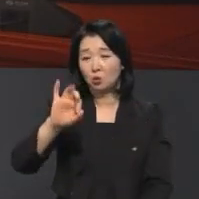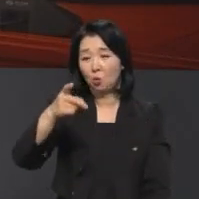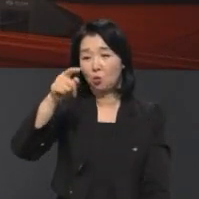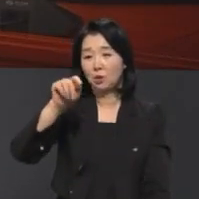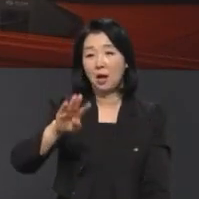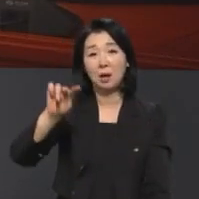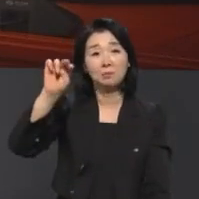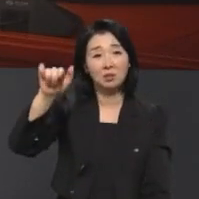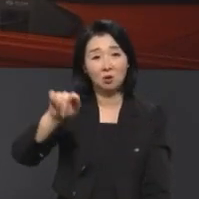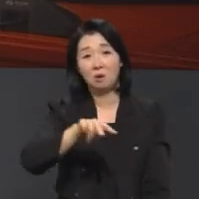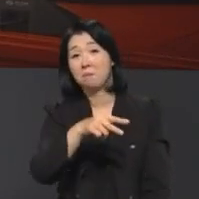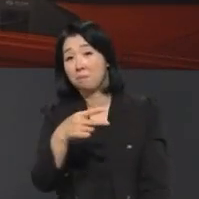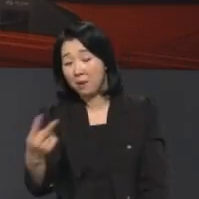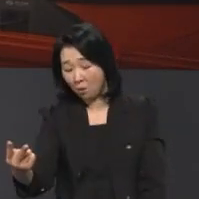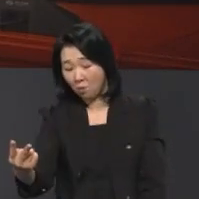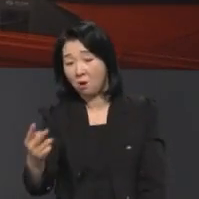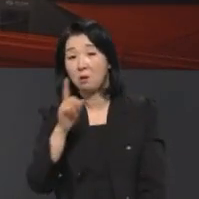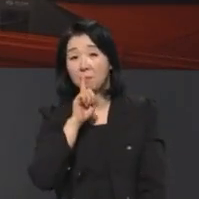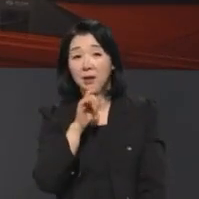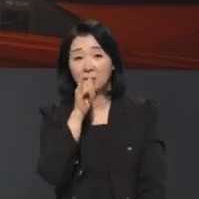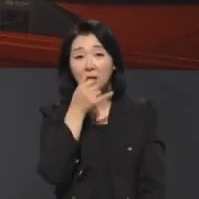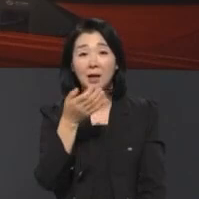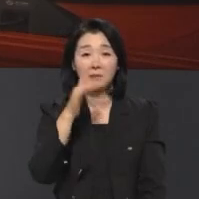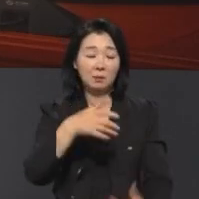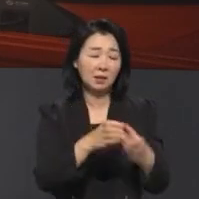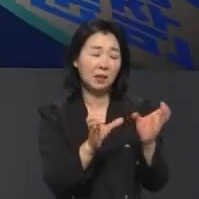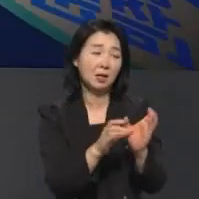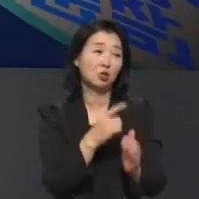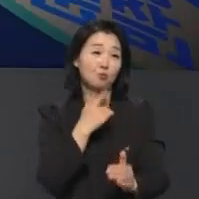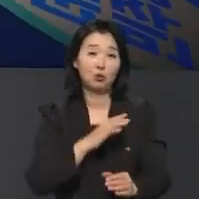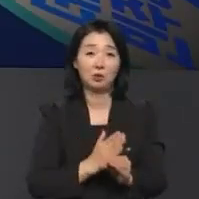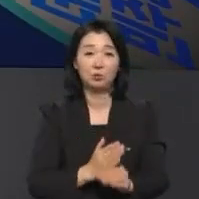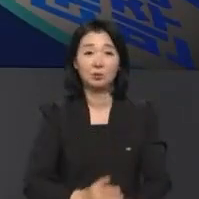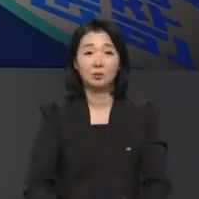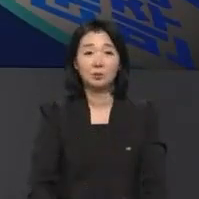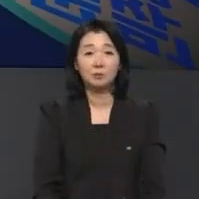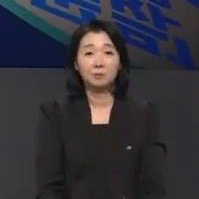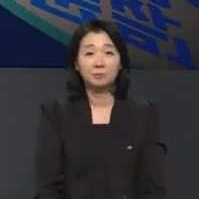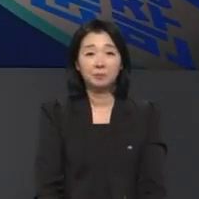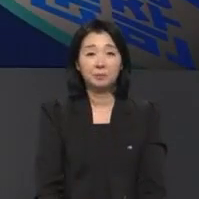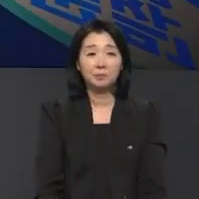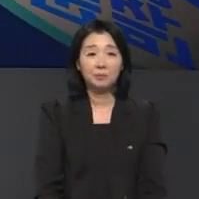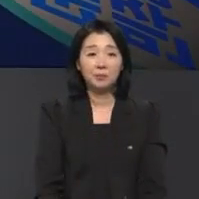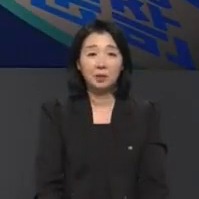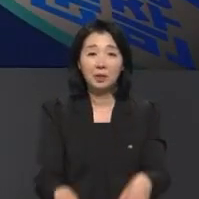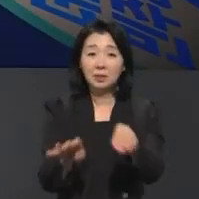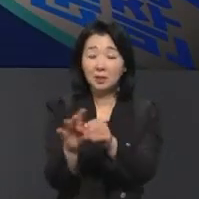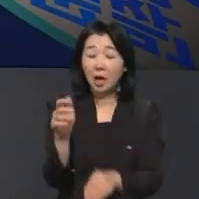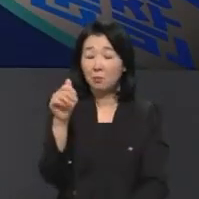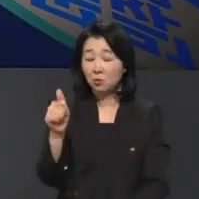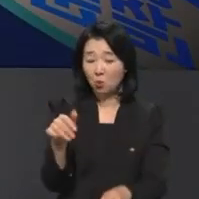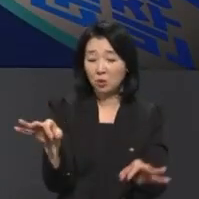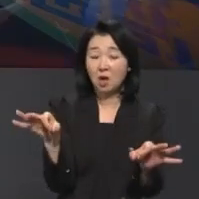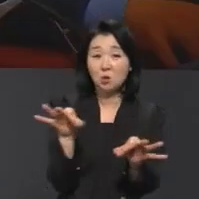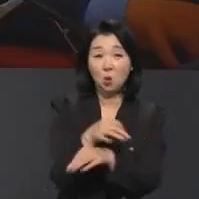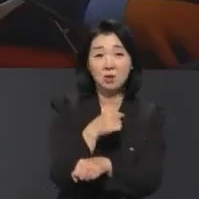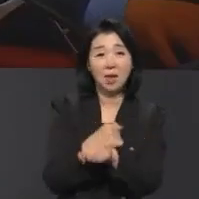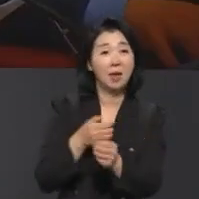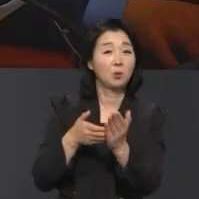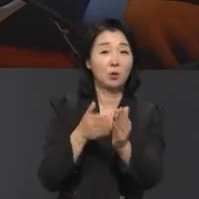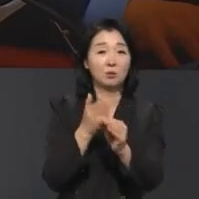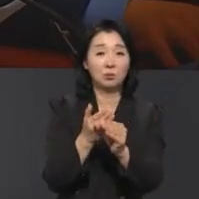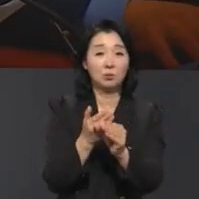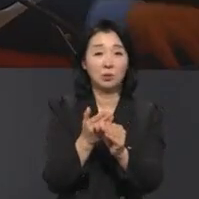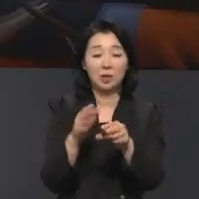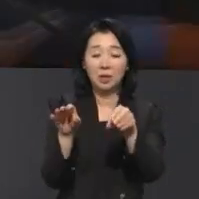바꾸는 안을 검토하고 있다는 보도가 나왔지만 당에선 부인하는 상황인데요. 비명계는 사무총장 교체까지도 요구하고